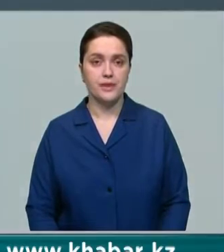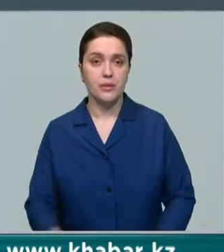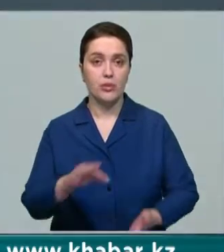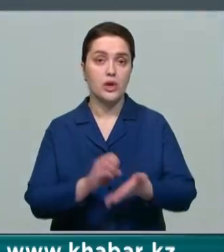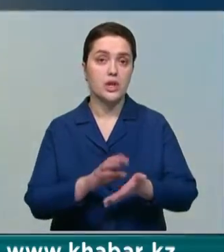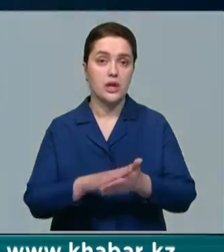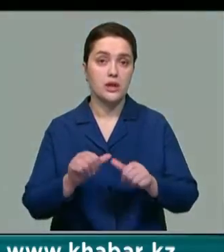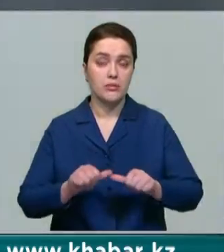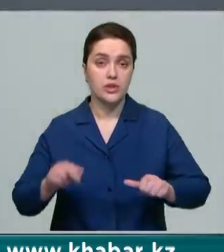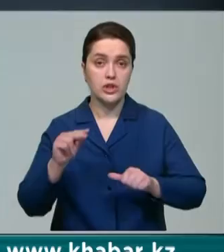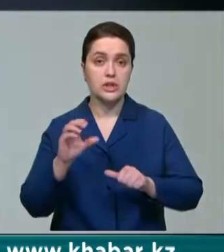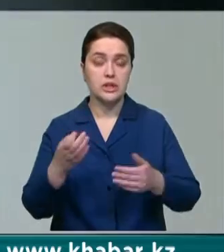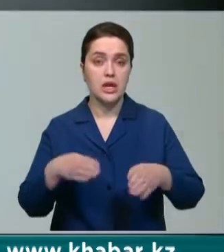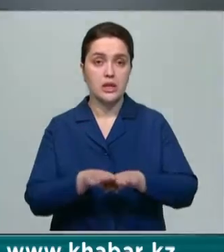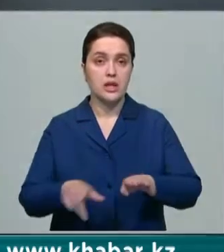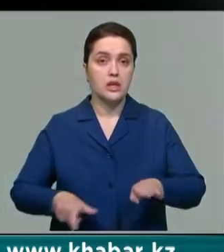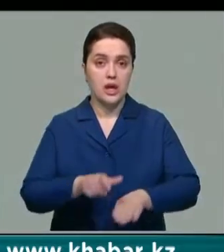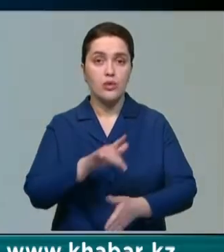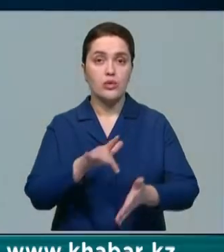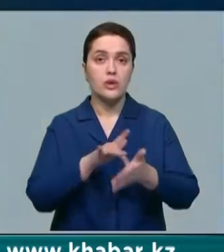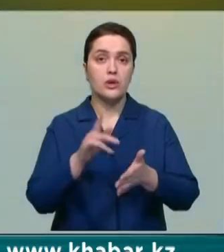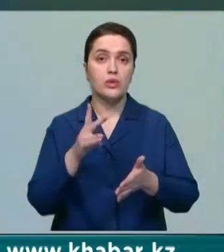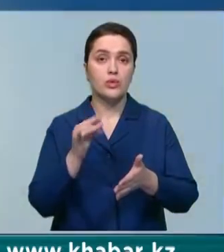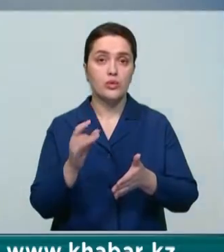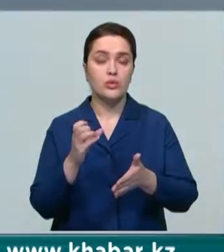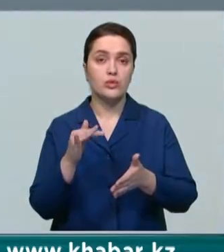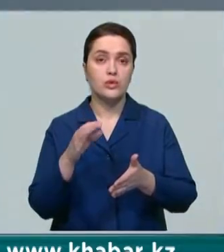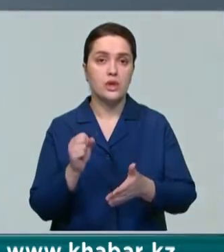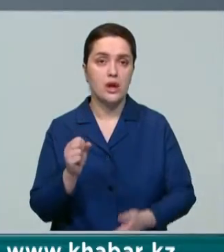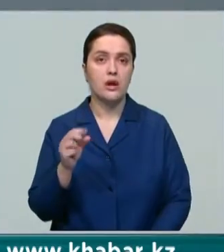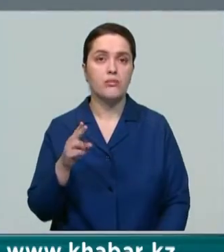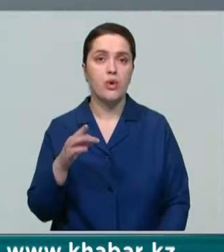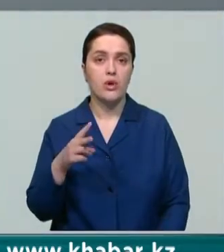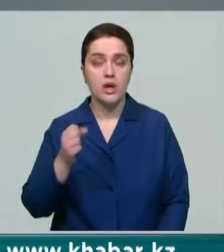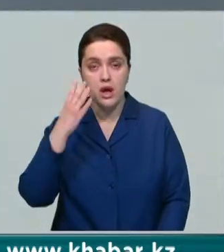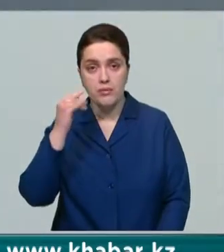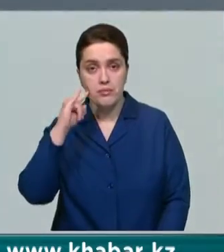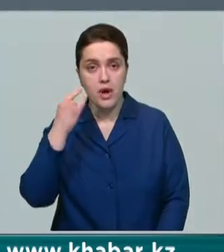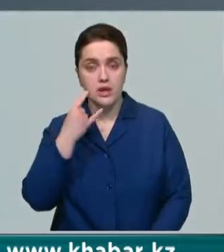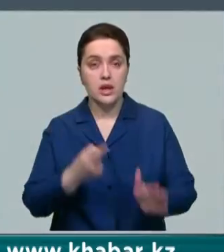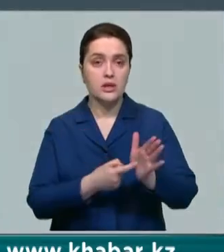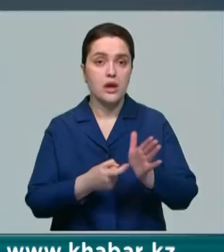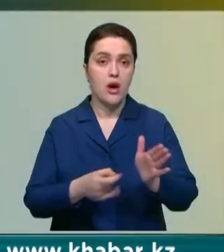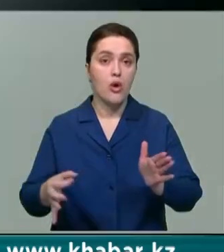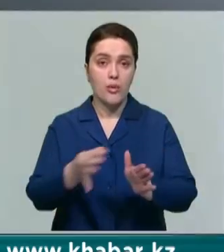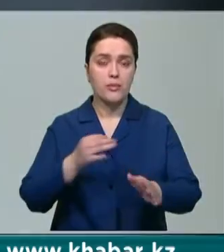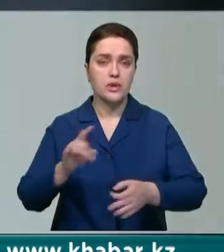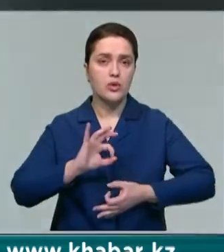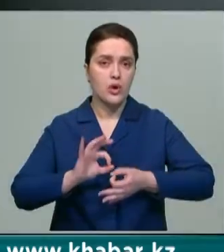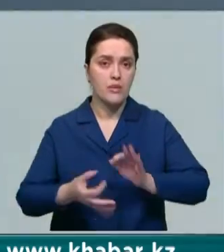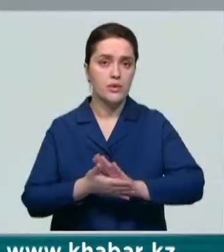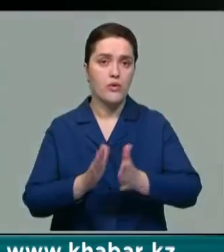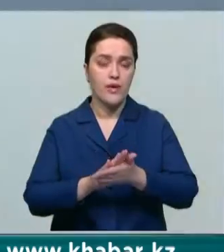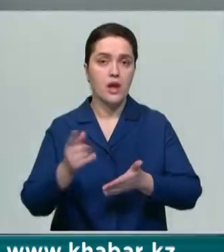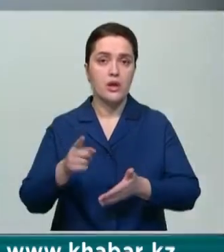По данным комитета по ЧС, закрыты трассы из города Нур-Султан в Акмолинской, Алматинской, Павлодарской и Карагандинской областях. Самая